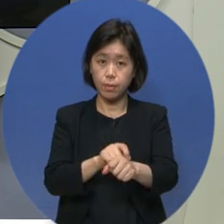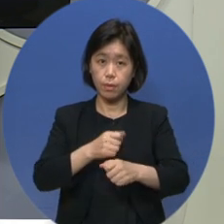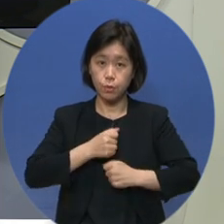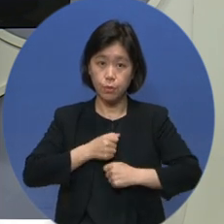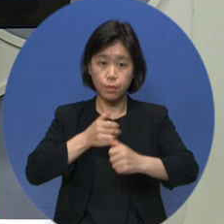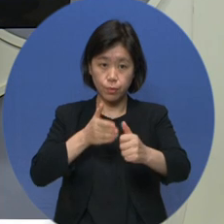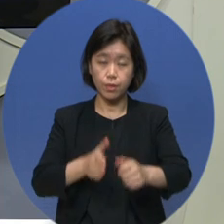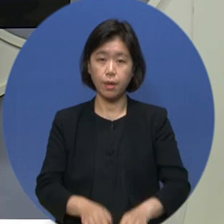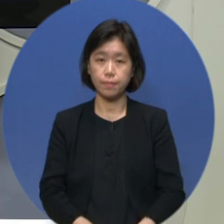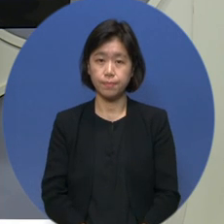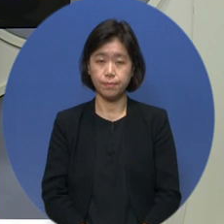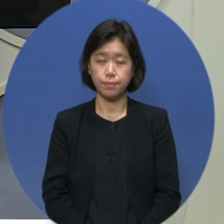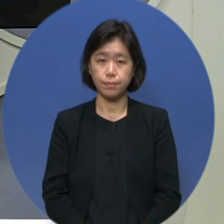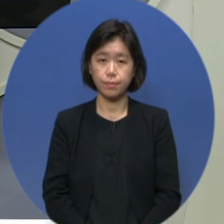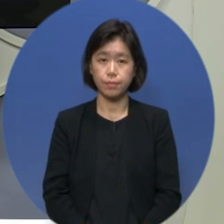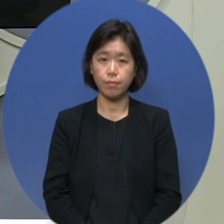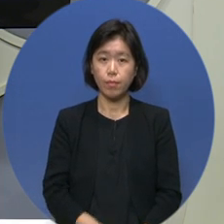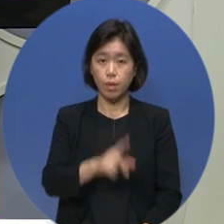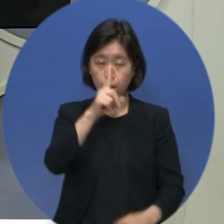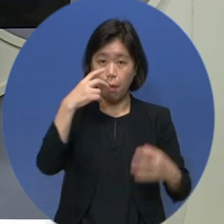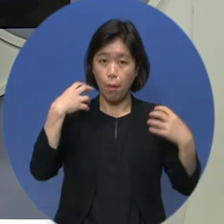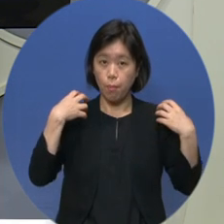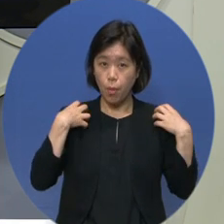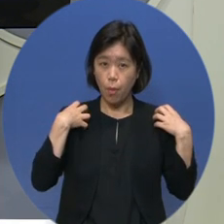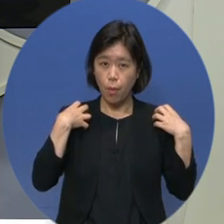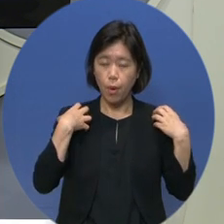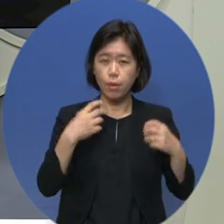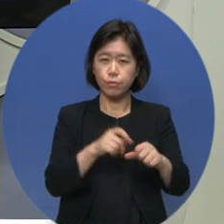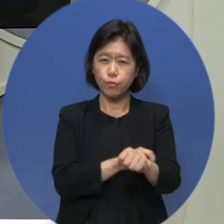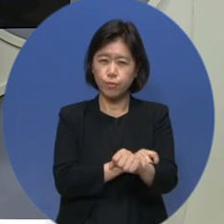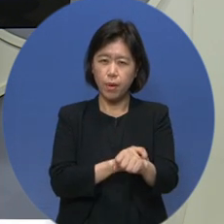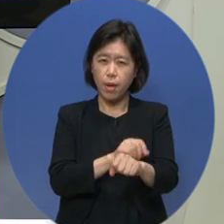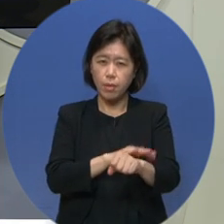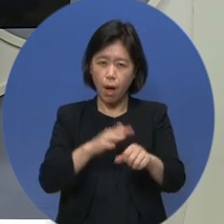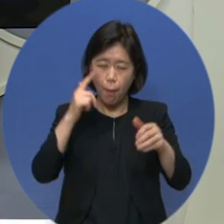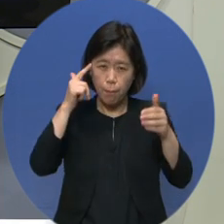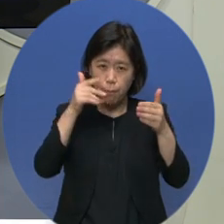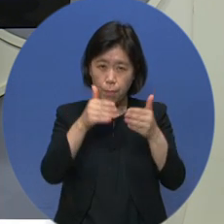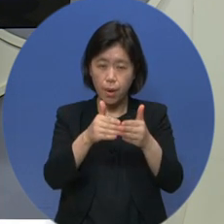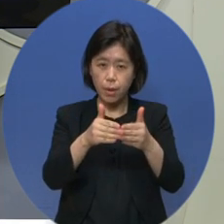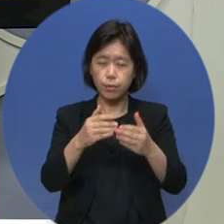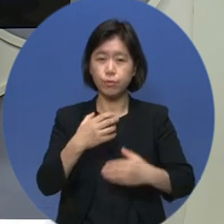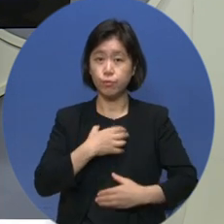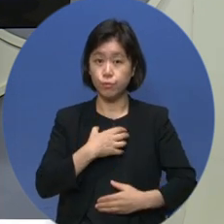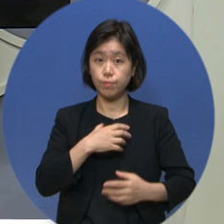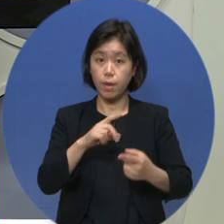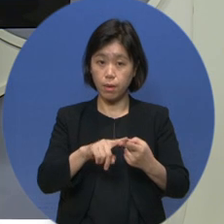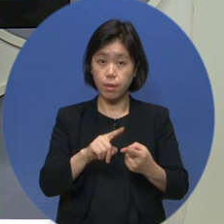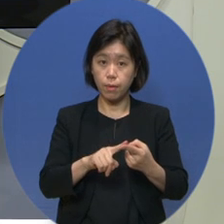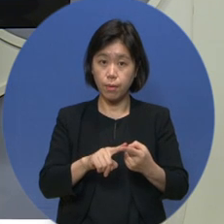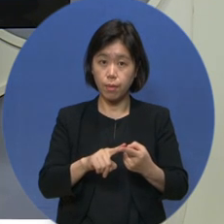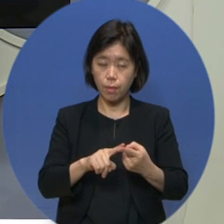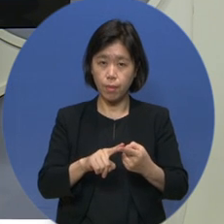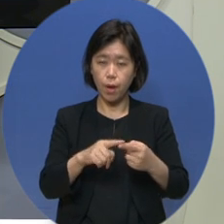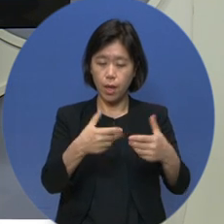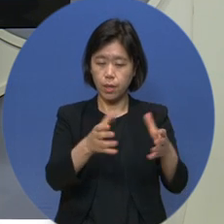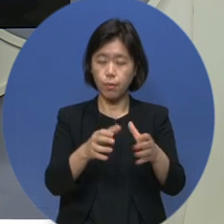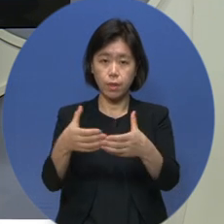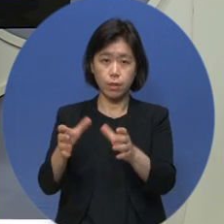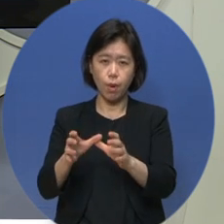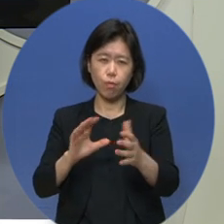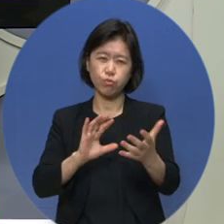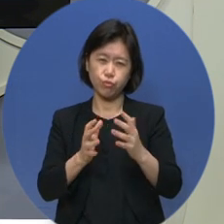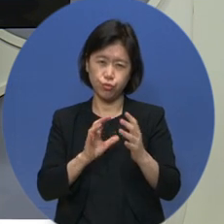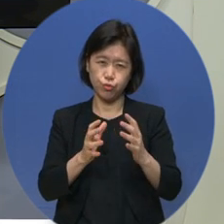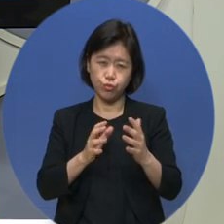행정안전부는 중점관리 사고유형을 관계부처와 지방자치단체와 공유해 적극적인 예방 대책 으로 이어지게